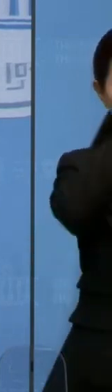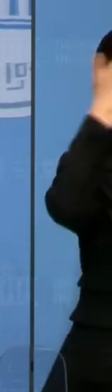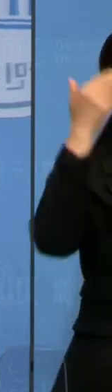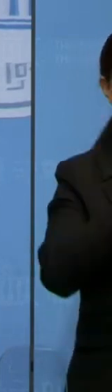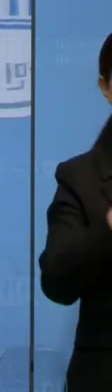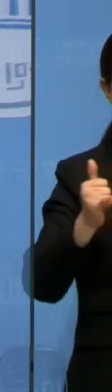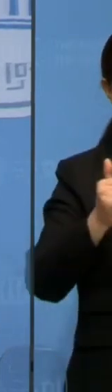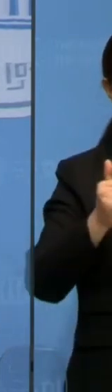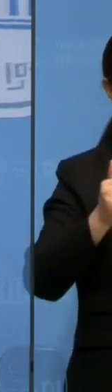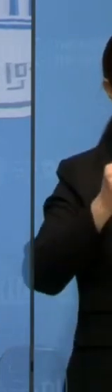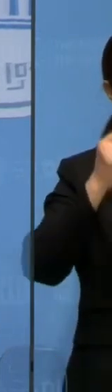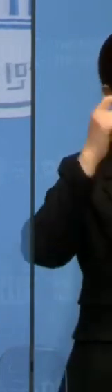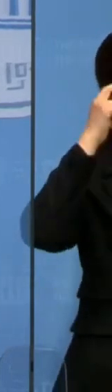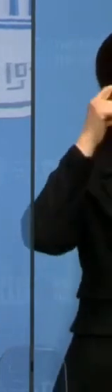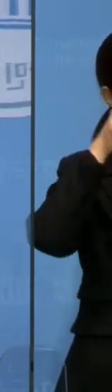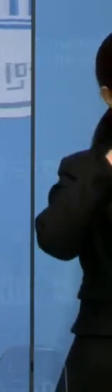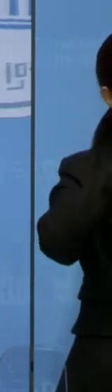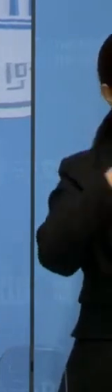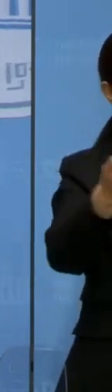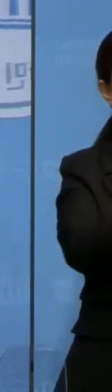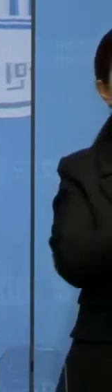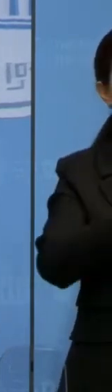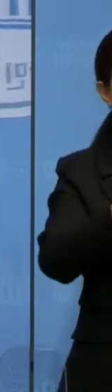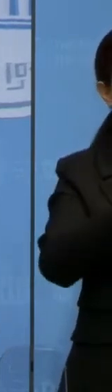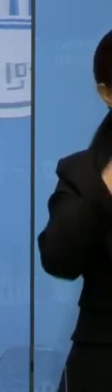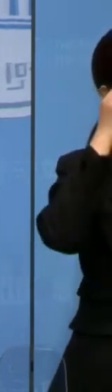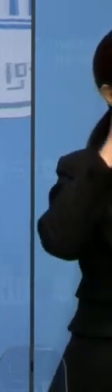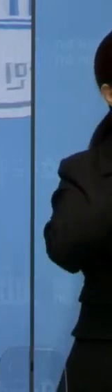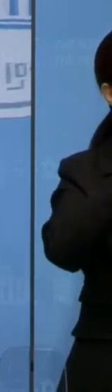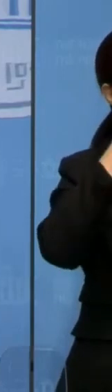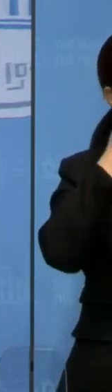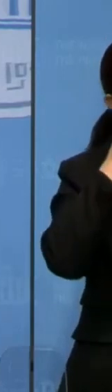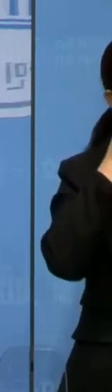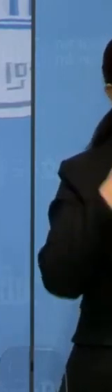공감하지 못했고 지 못했읍니다